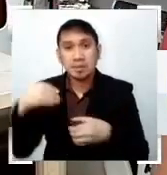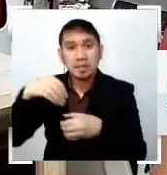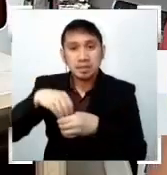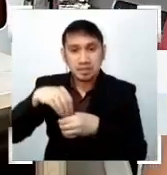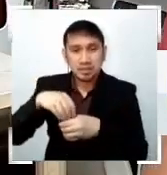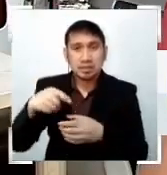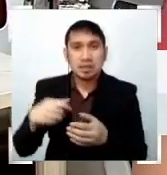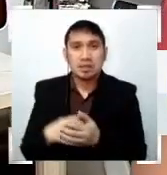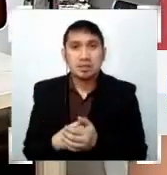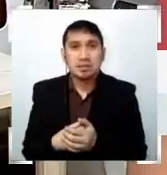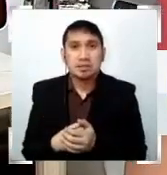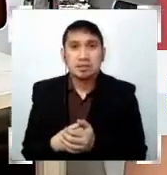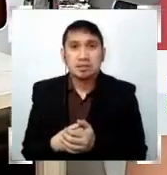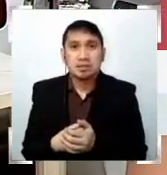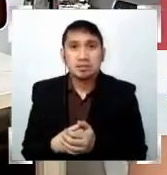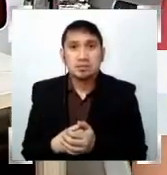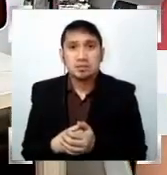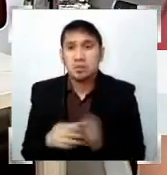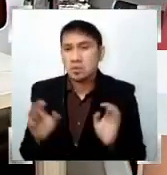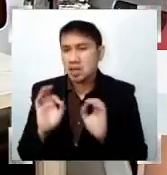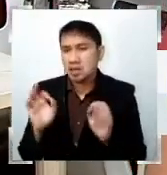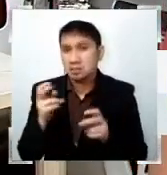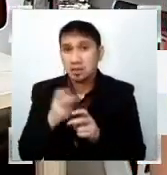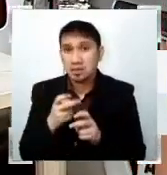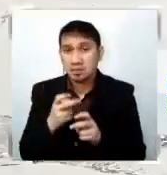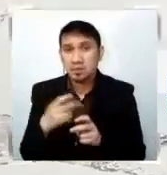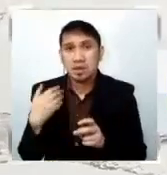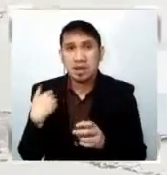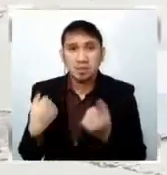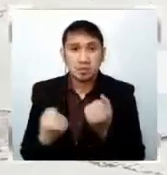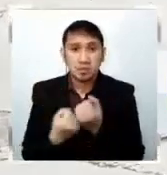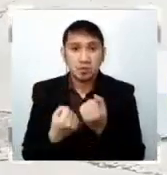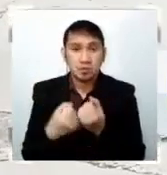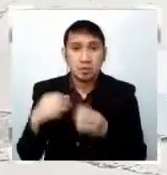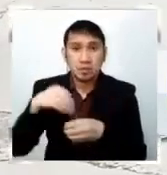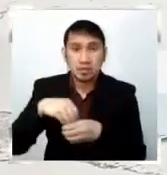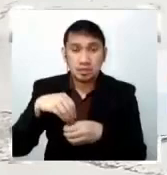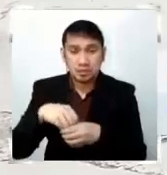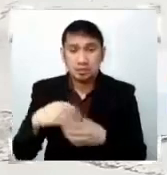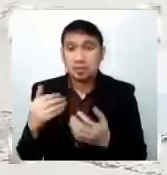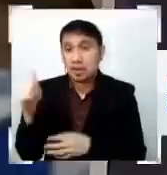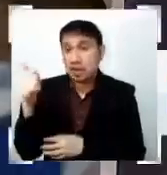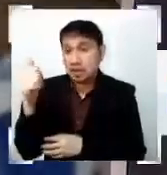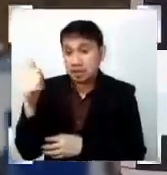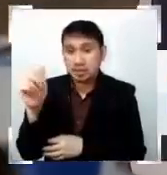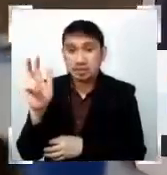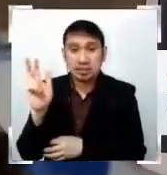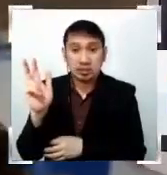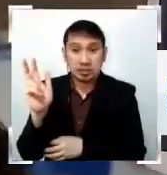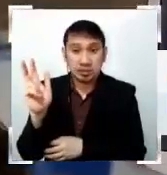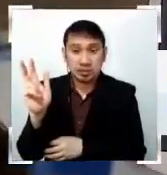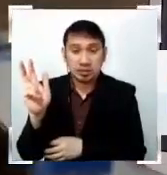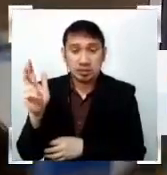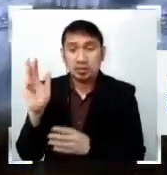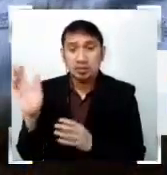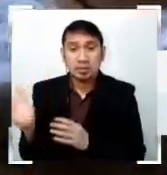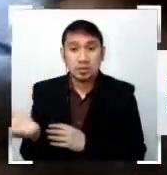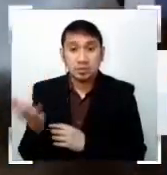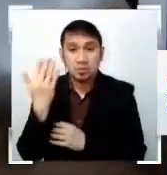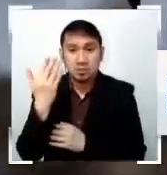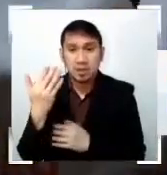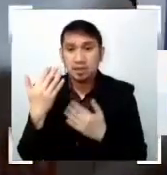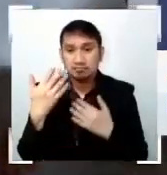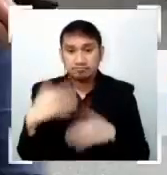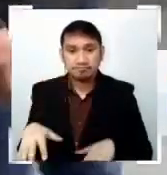step naman. Wala namang hirap kasi nag-a-assist din naman sila sa loob. Alas 10:30 pa lang ng umaga. Cut off na ang District 3, 5